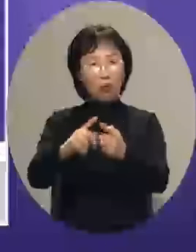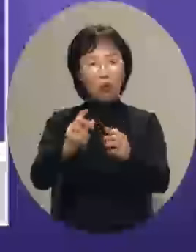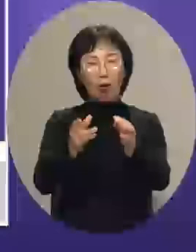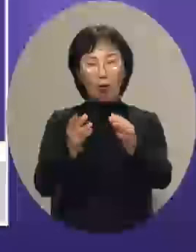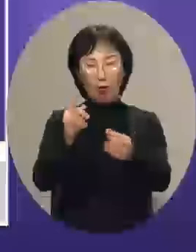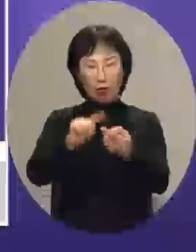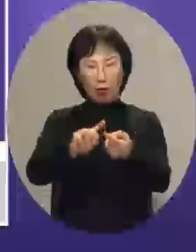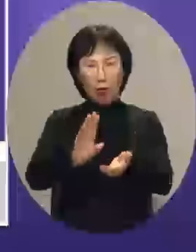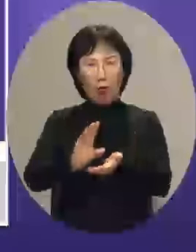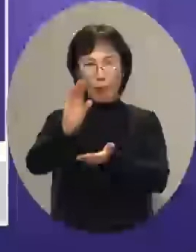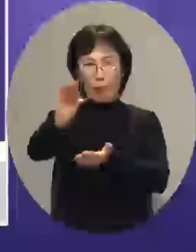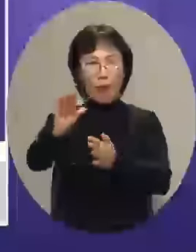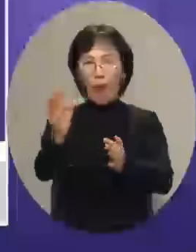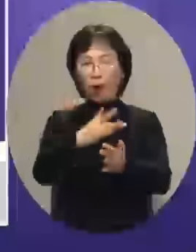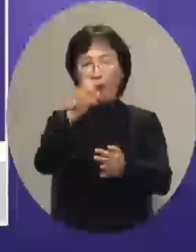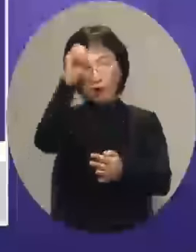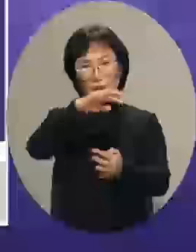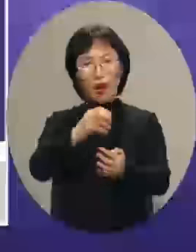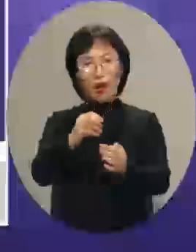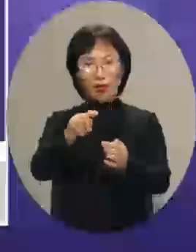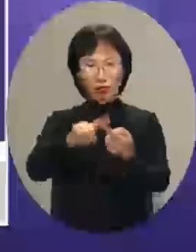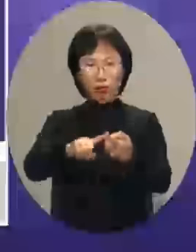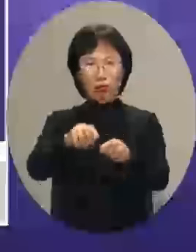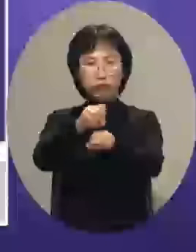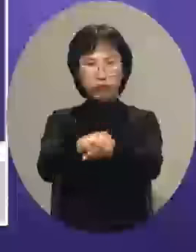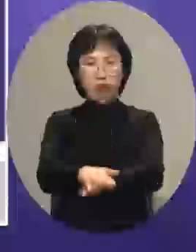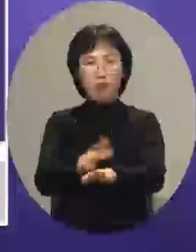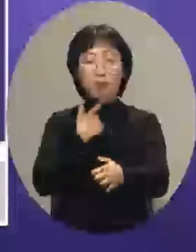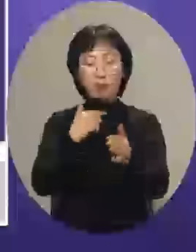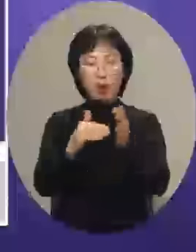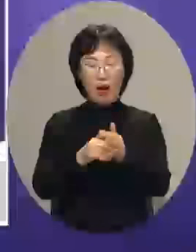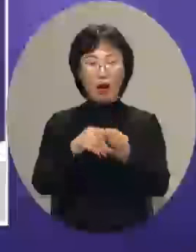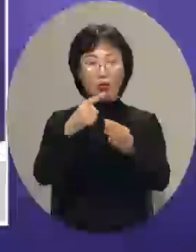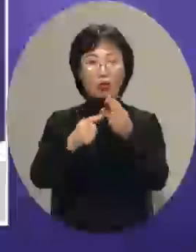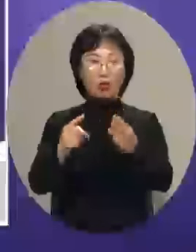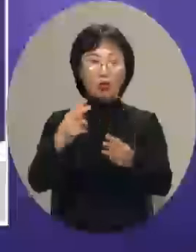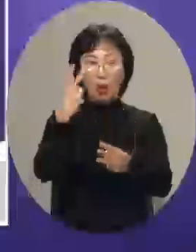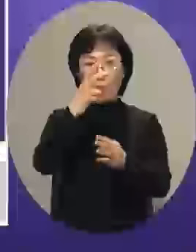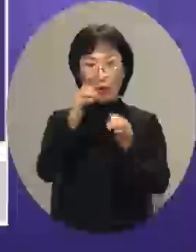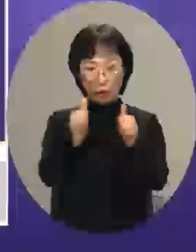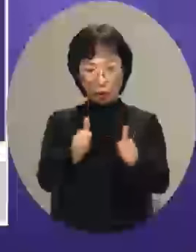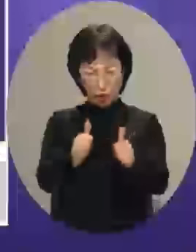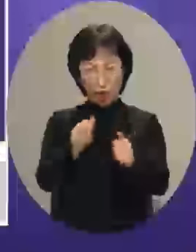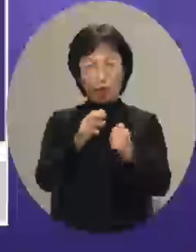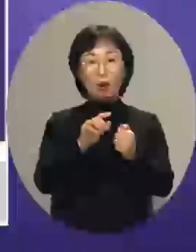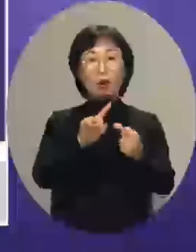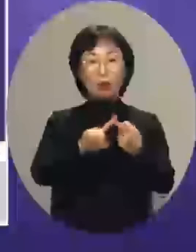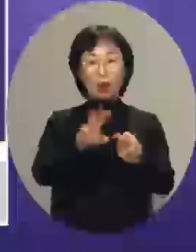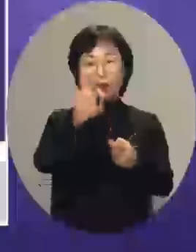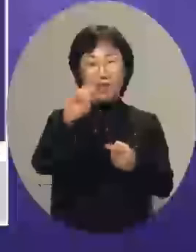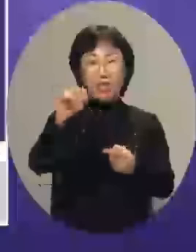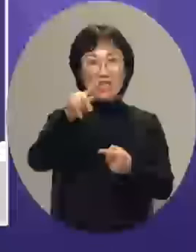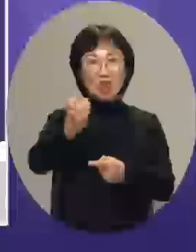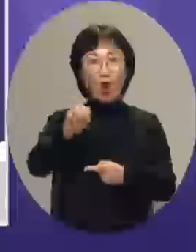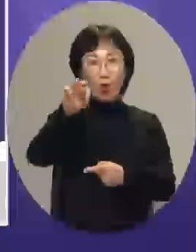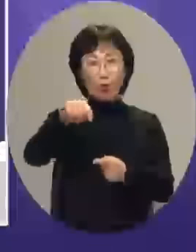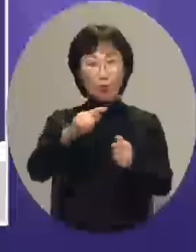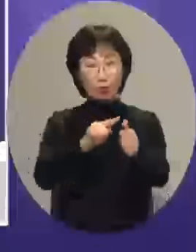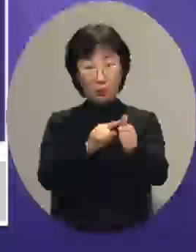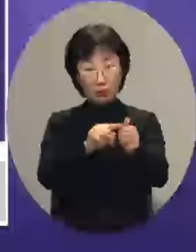이에 임은정 검사는 윤석열 검찰총장이나 이성윤 서울중앙지검장이